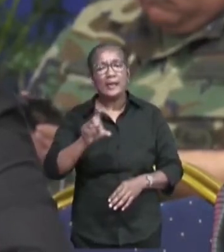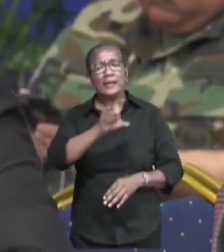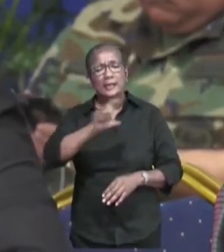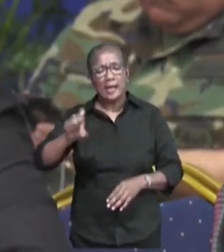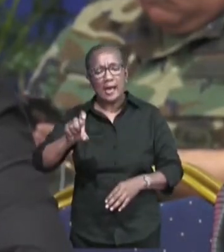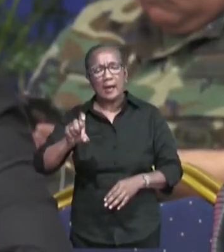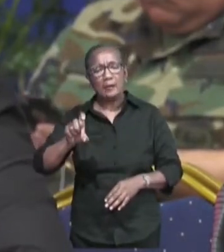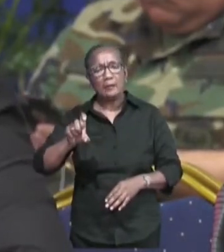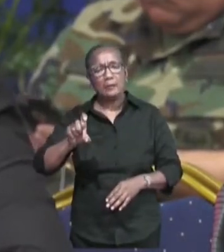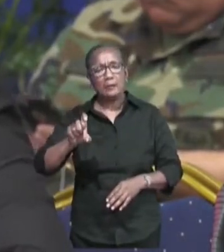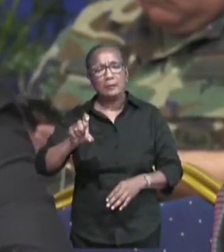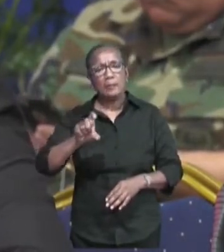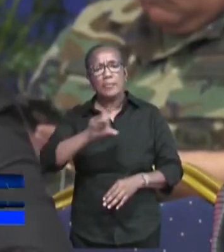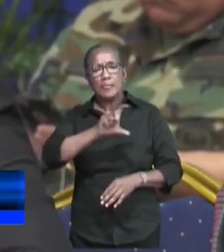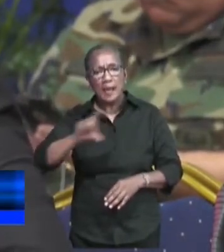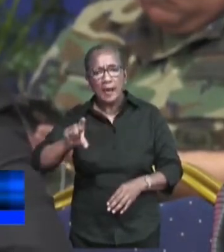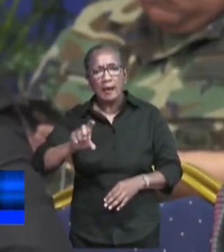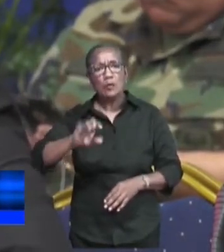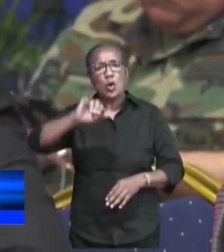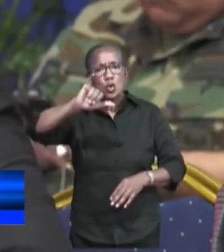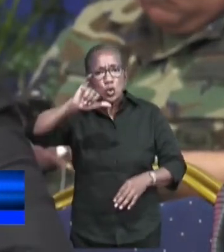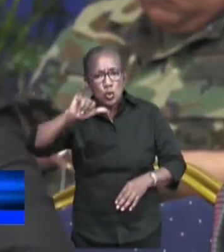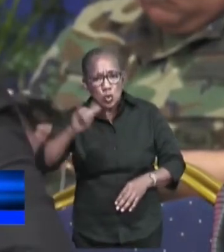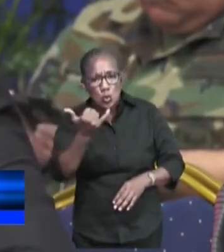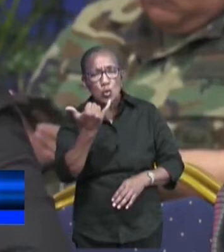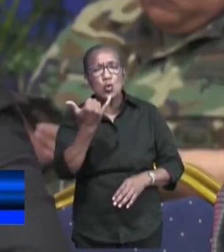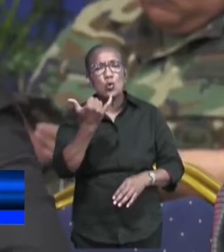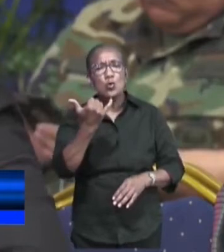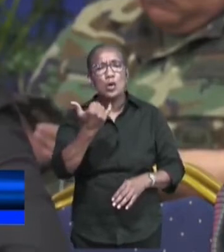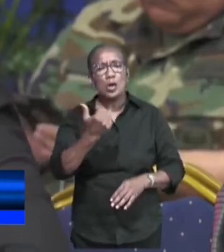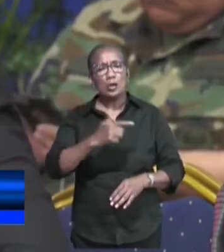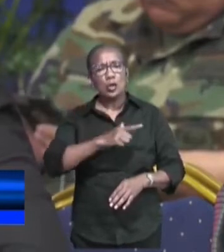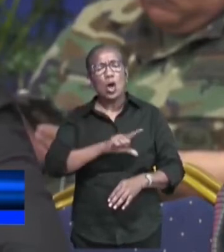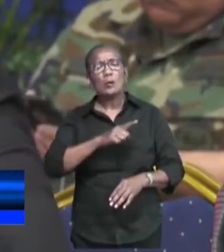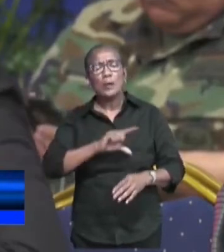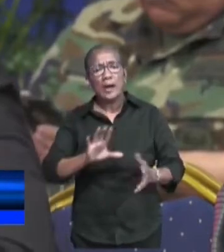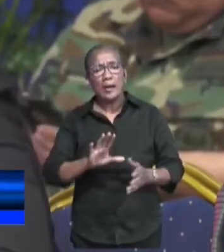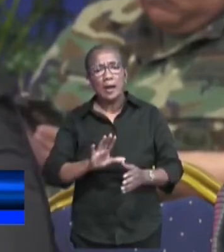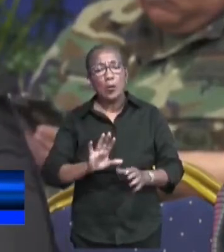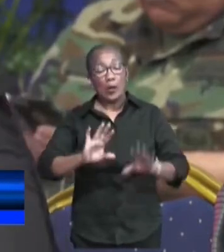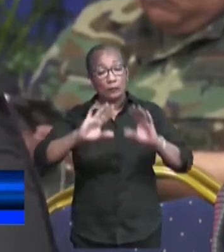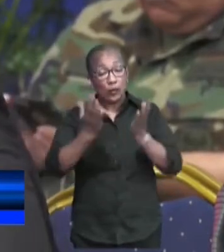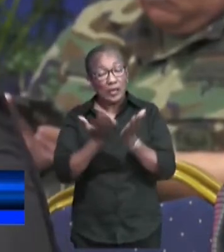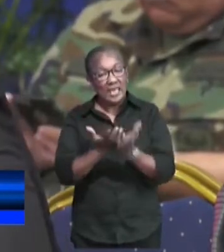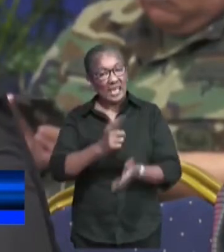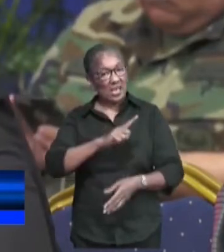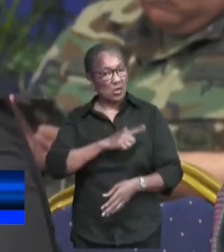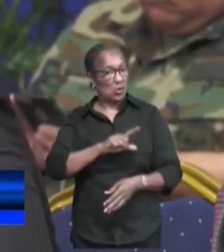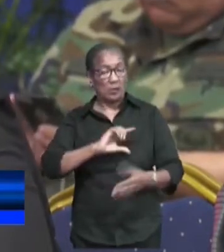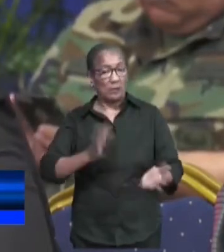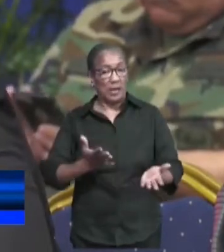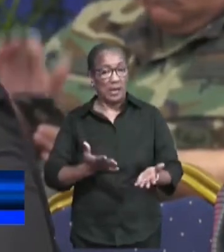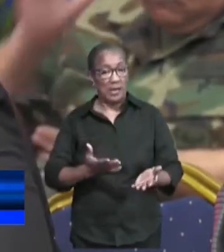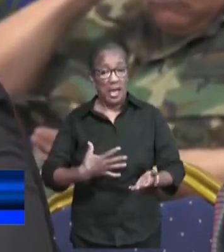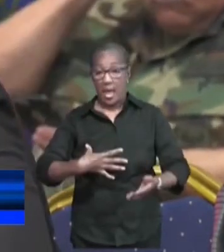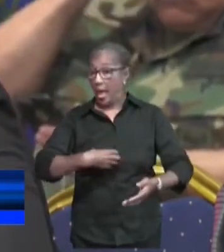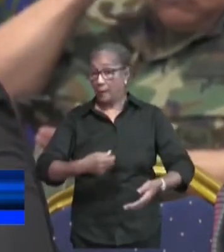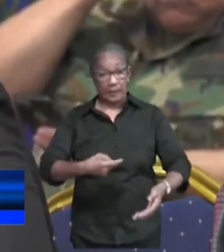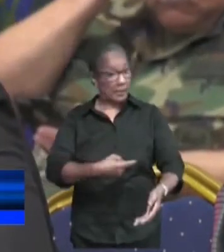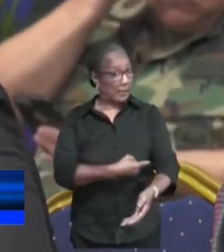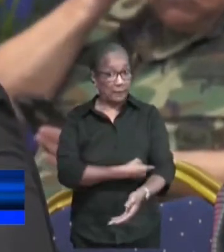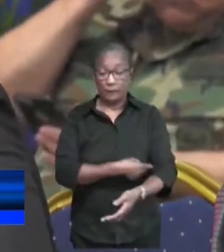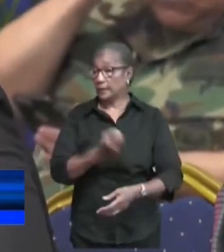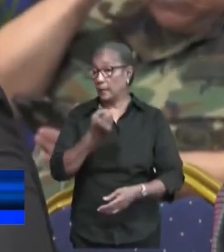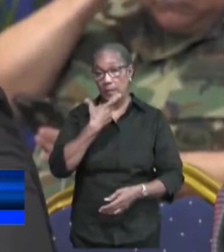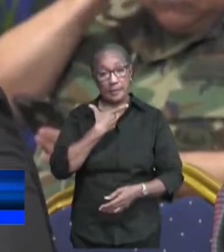geven. Laten we het de new normal noemen. Want volledig normaal, zolang we geen vaccins en medicijnen